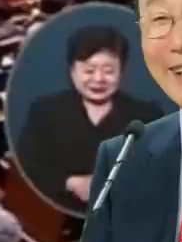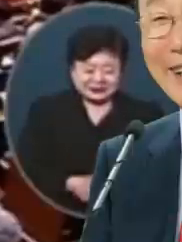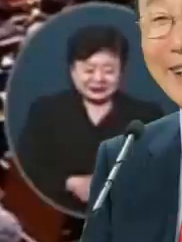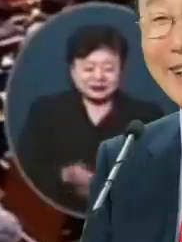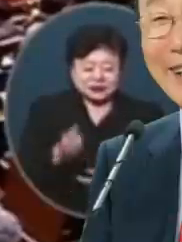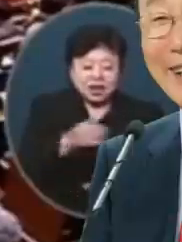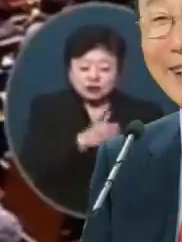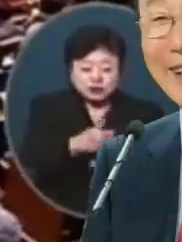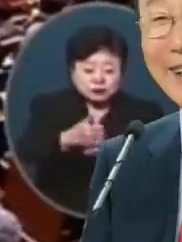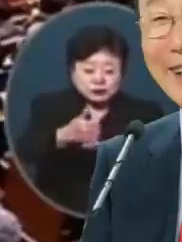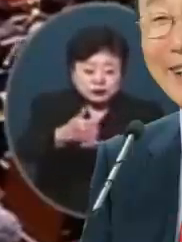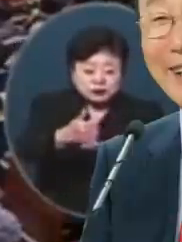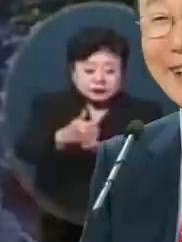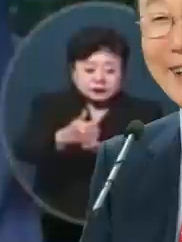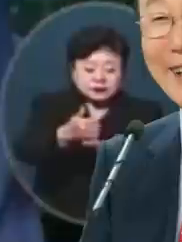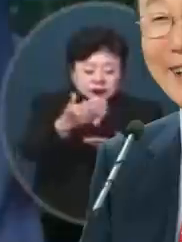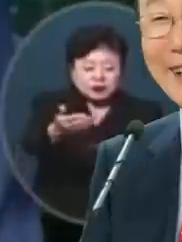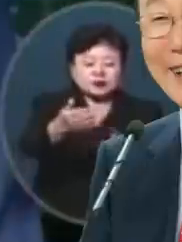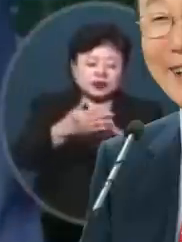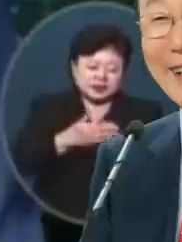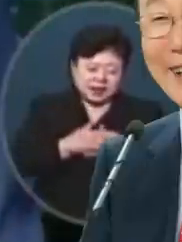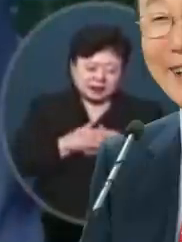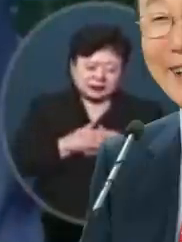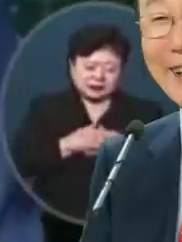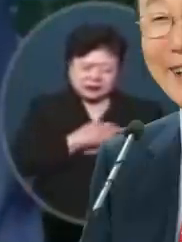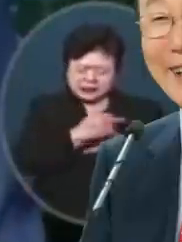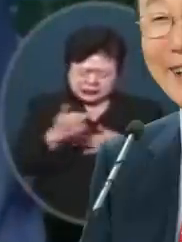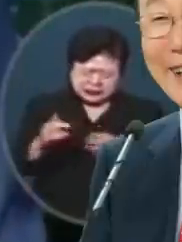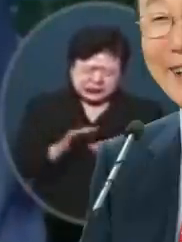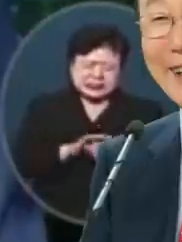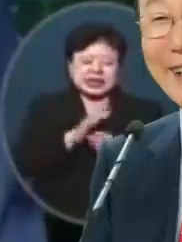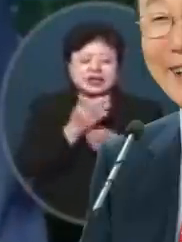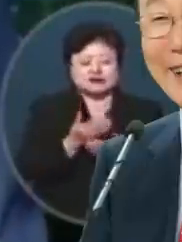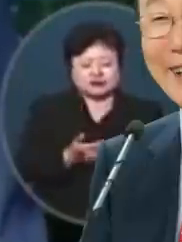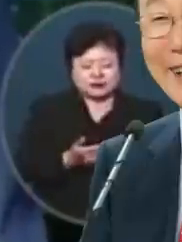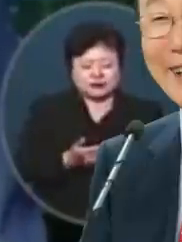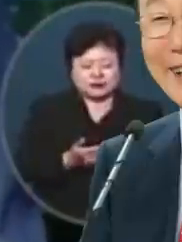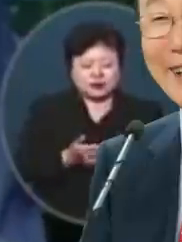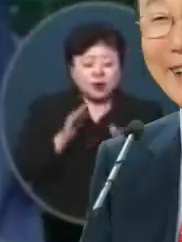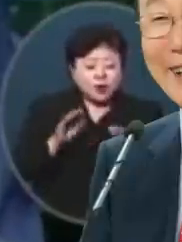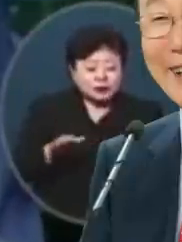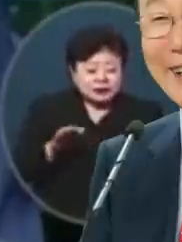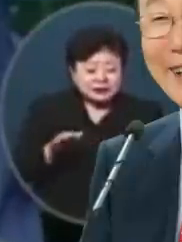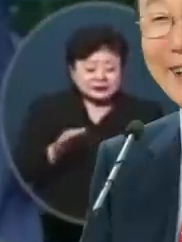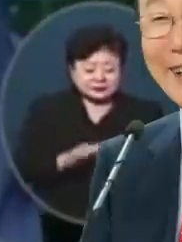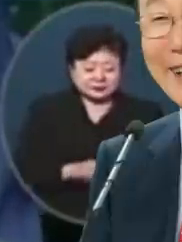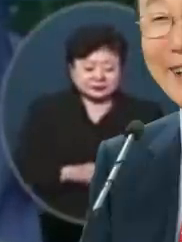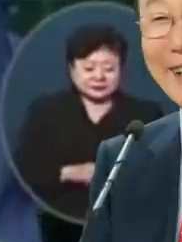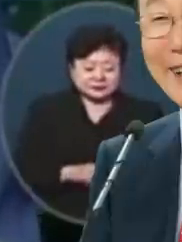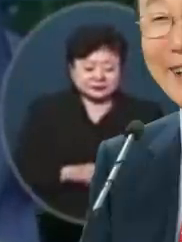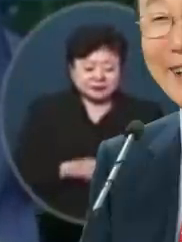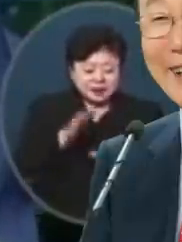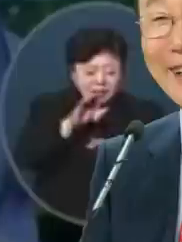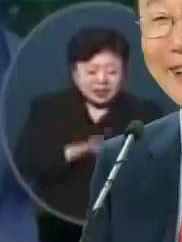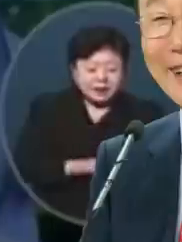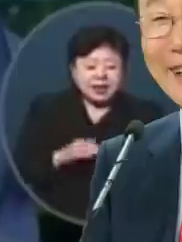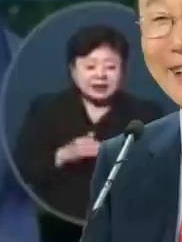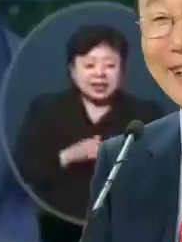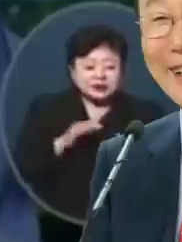그러나 주님은 오늘 여러분과 나를 지극히 사랑하시고 오늘 예배 피하고 난